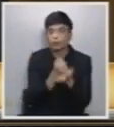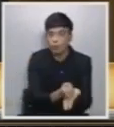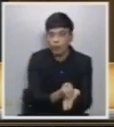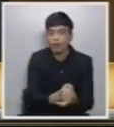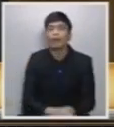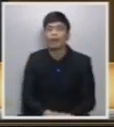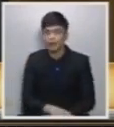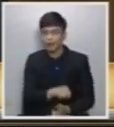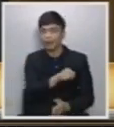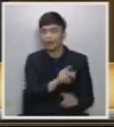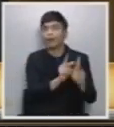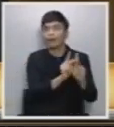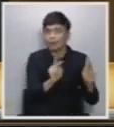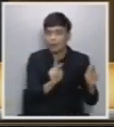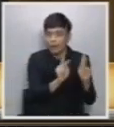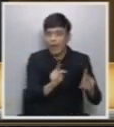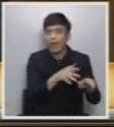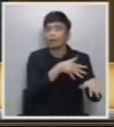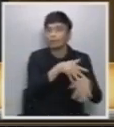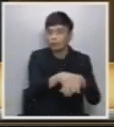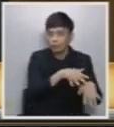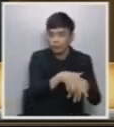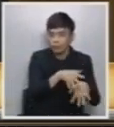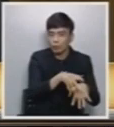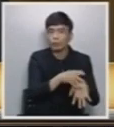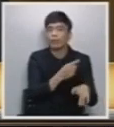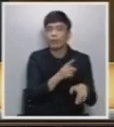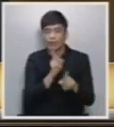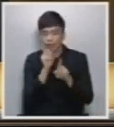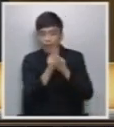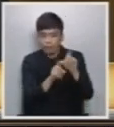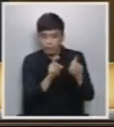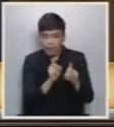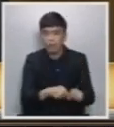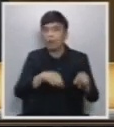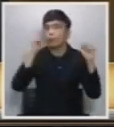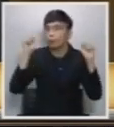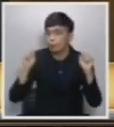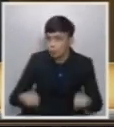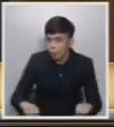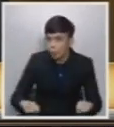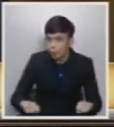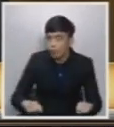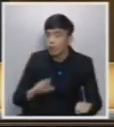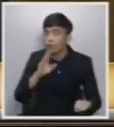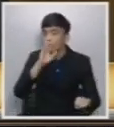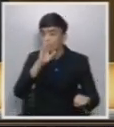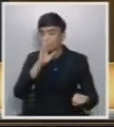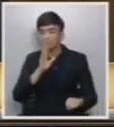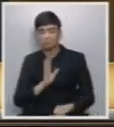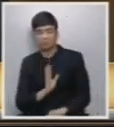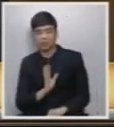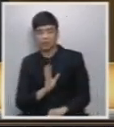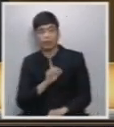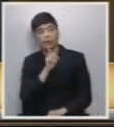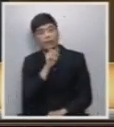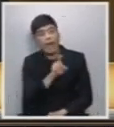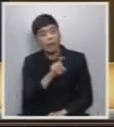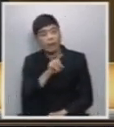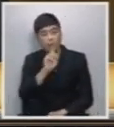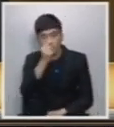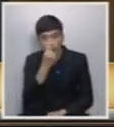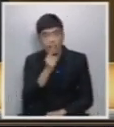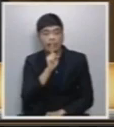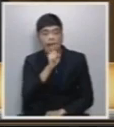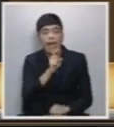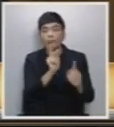การชุมชนนั้นโดยผ่านได้รับความเห็นชอบจากชุมชนนั้นก็ต้องเป็นข้อตกลงใหม่ว่าถ้าชุมชนนั้นไม่ต้องการให้มีการจัดงานเล